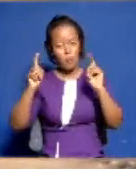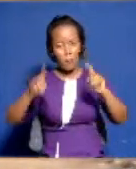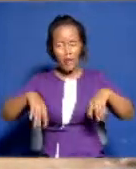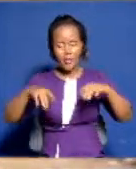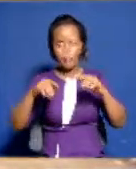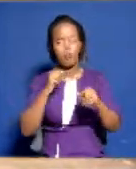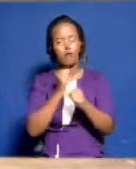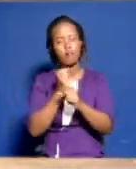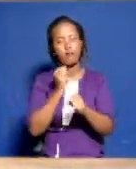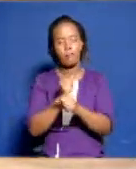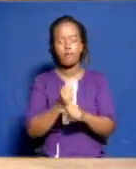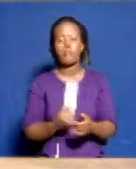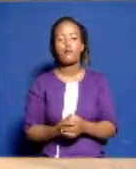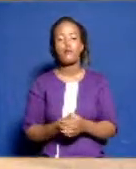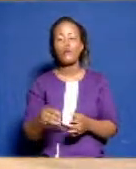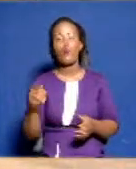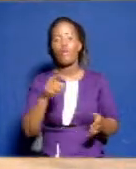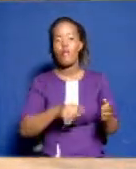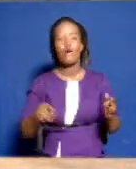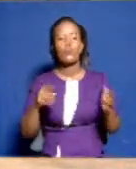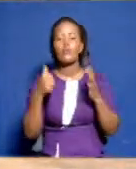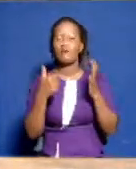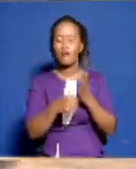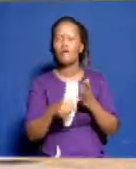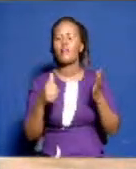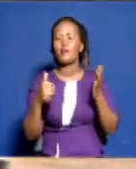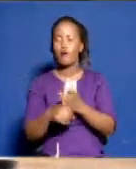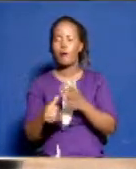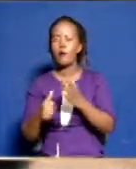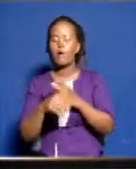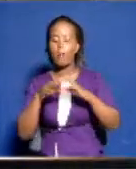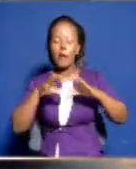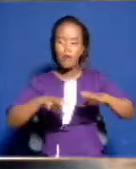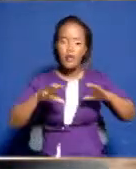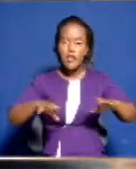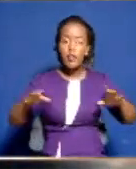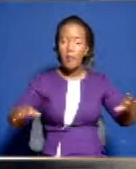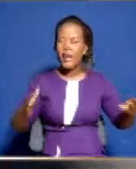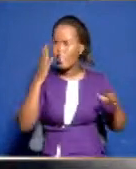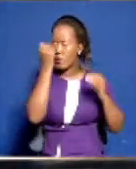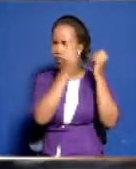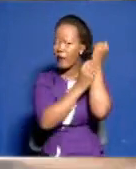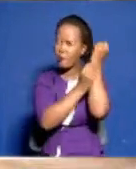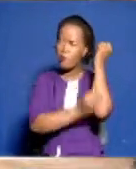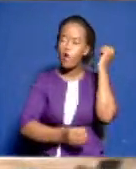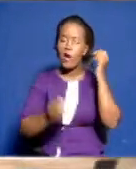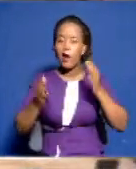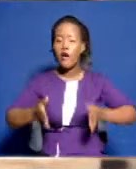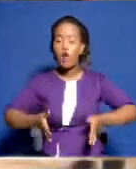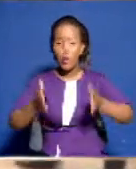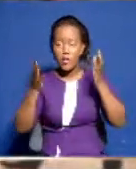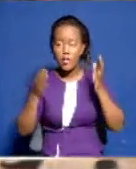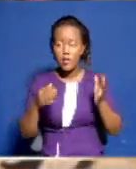shida ya soko kwa sababu ya barabara, na naomba